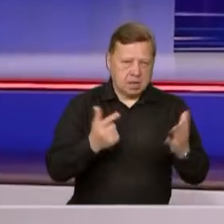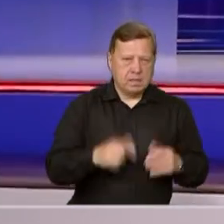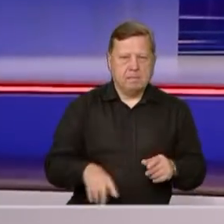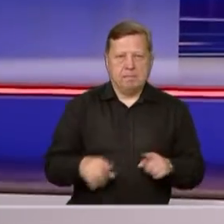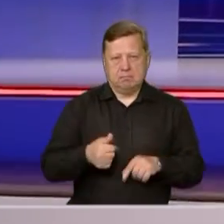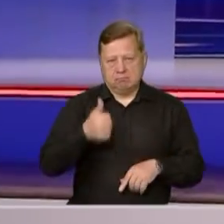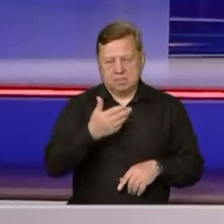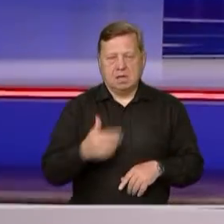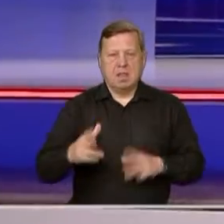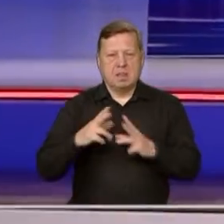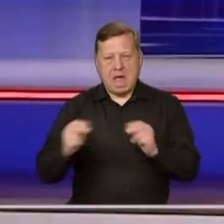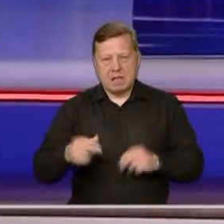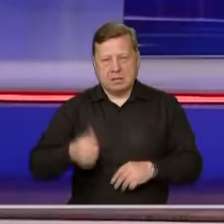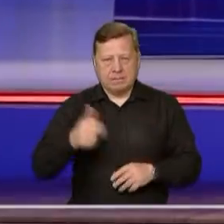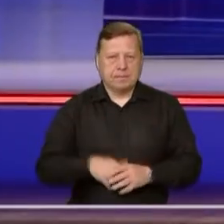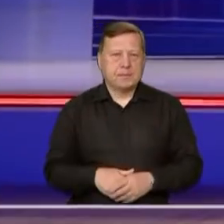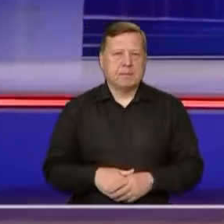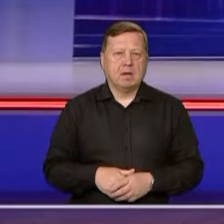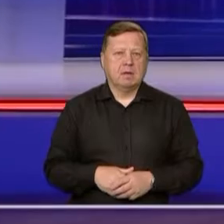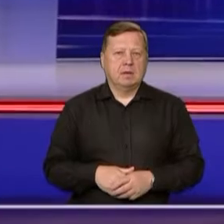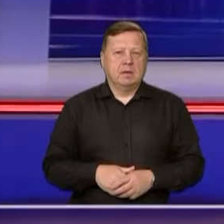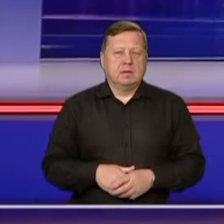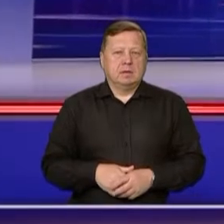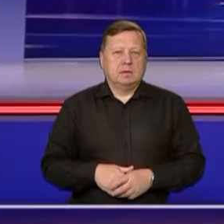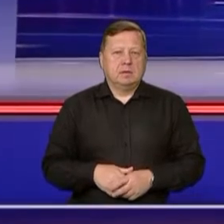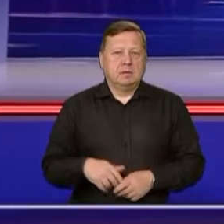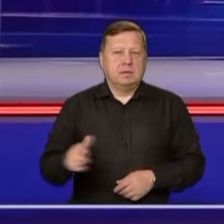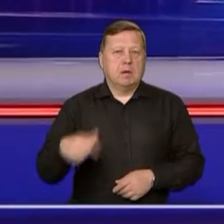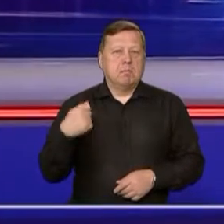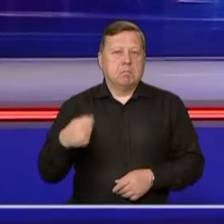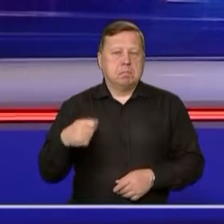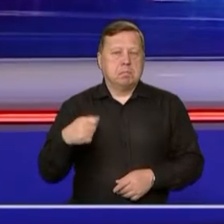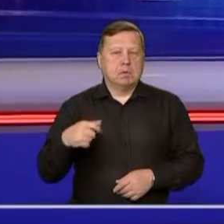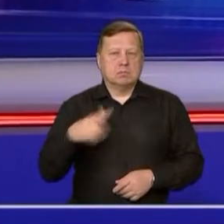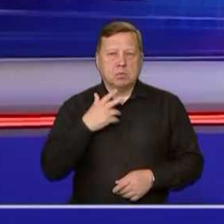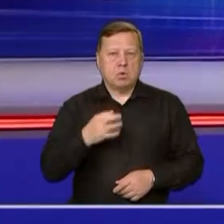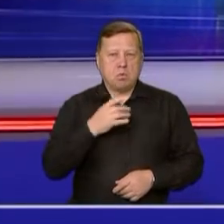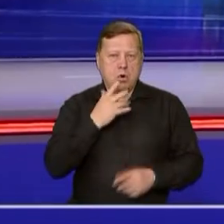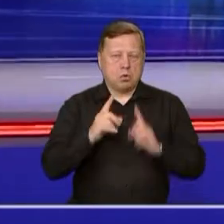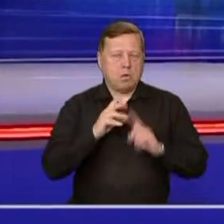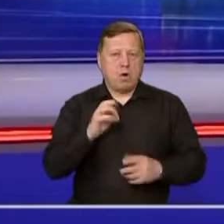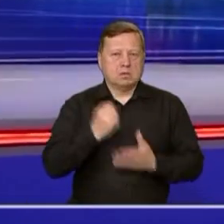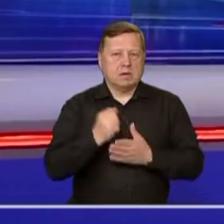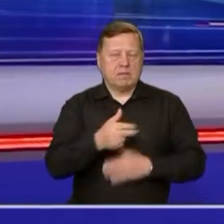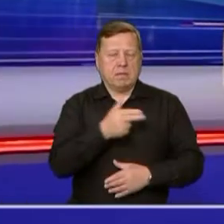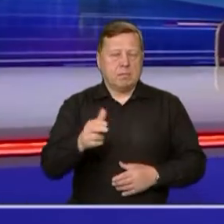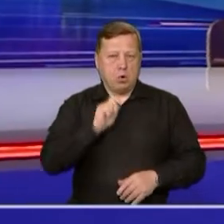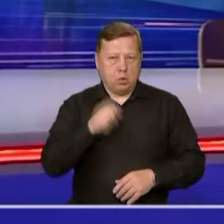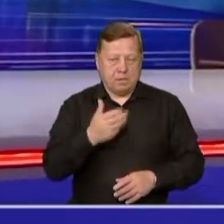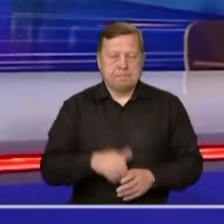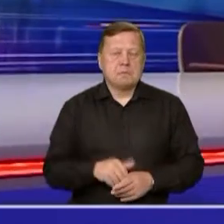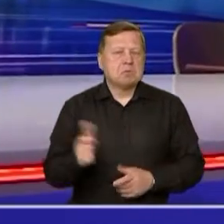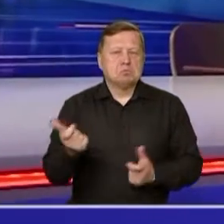liderzy NATO. Na co konkretnie zwracał prezydent uwagę, bo mowa była o Ukrainie? No, przede wszystkim